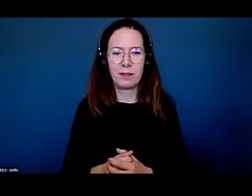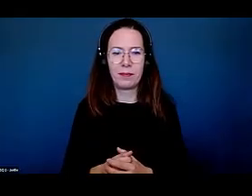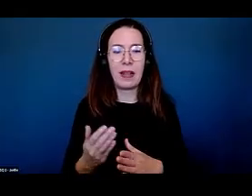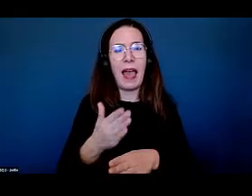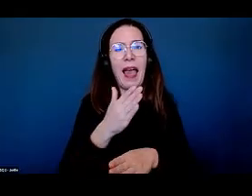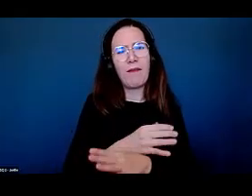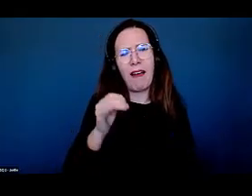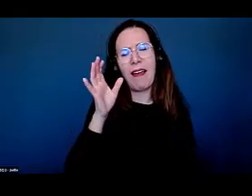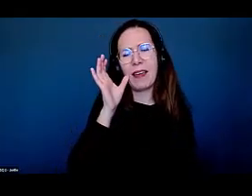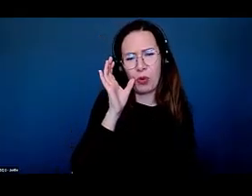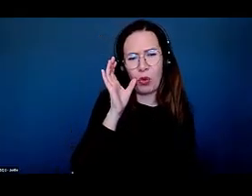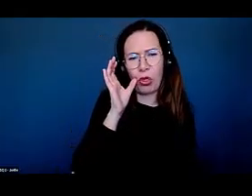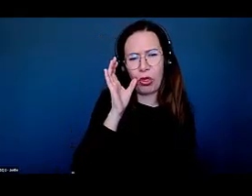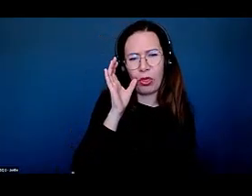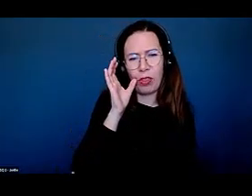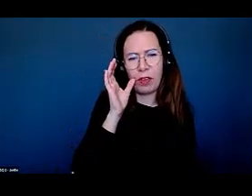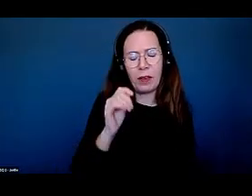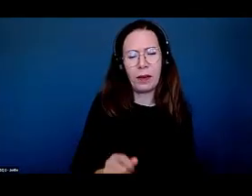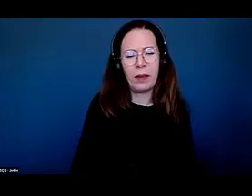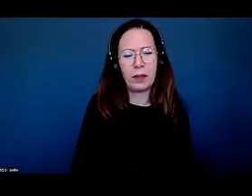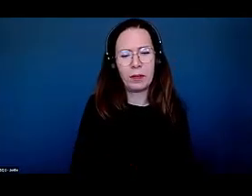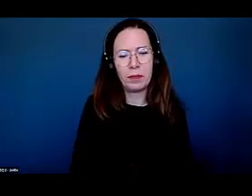Avant de les écouter,